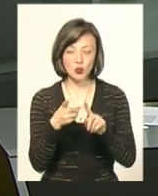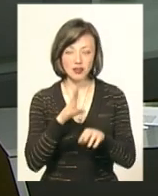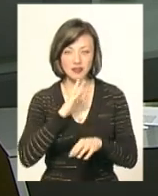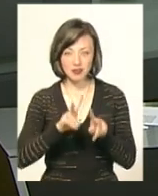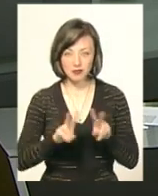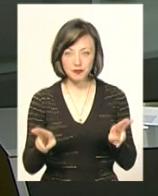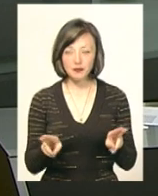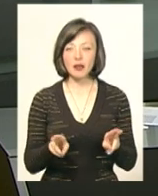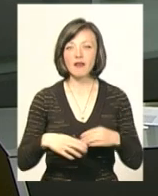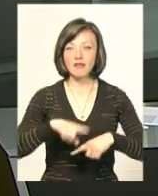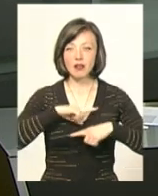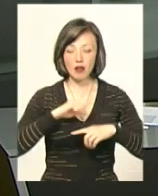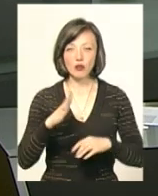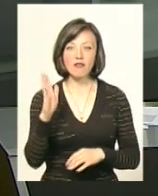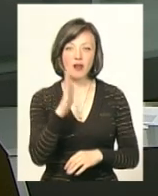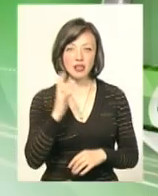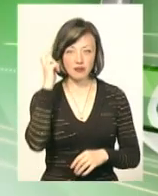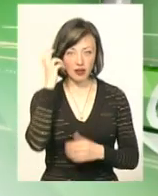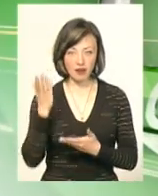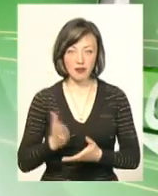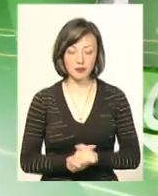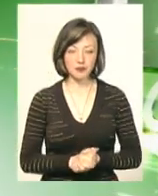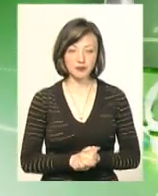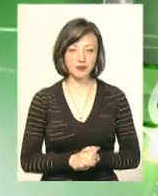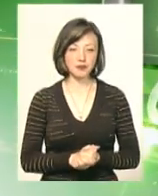конкурсу відбудеться у вересні у Києві.